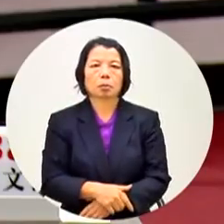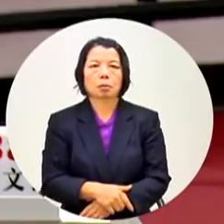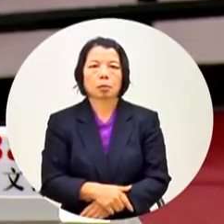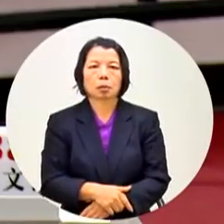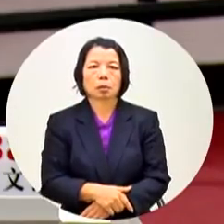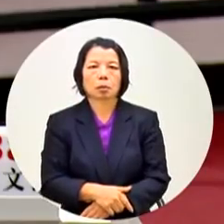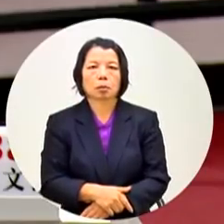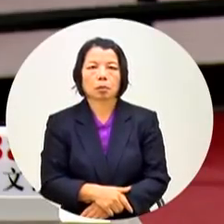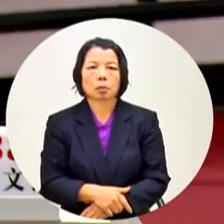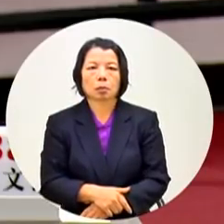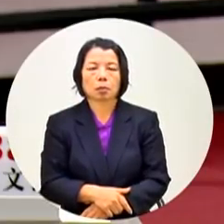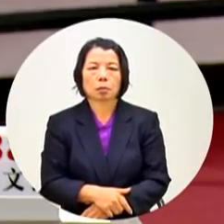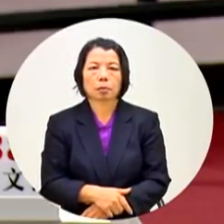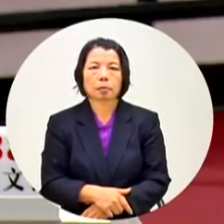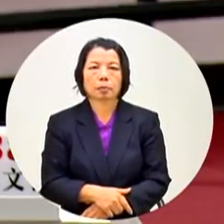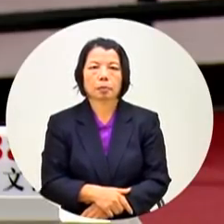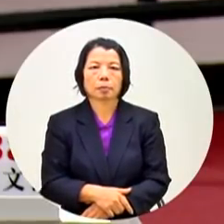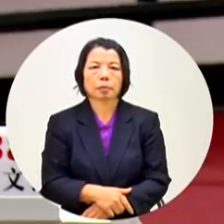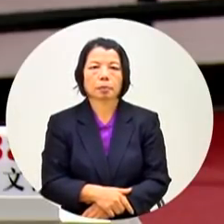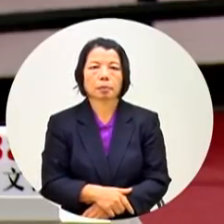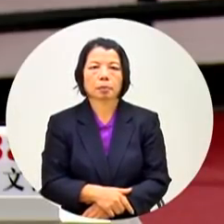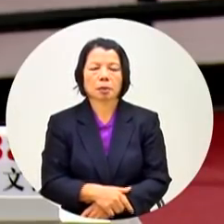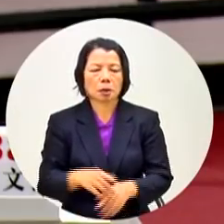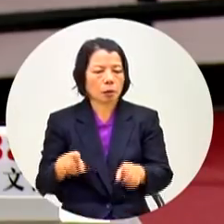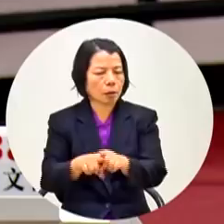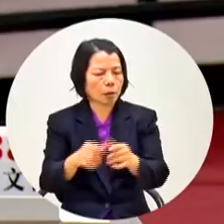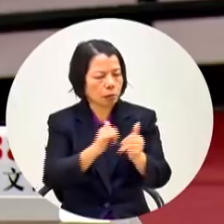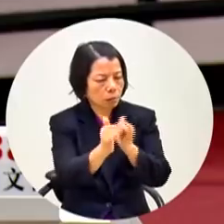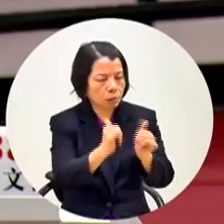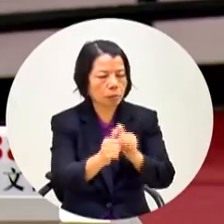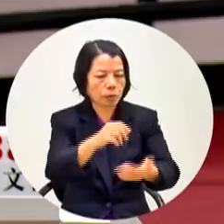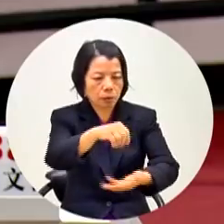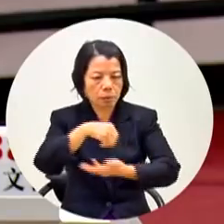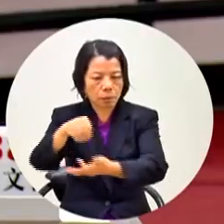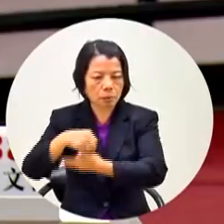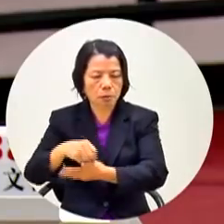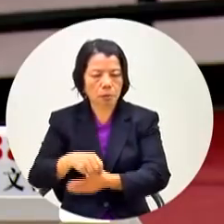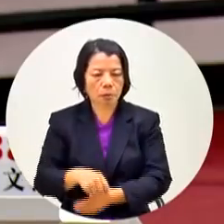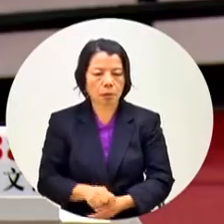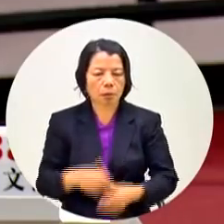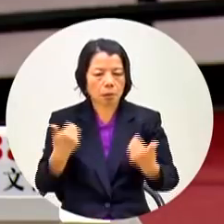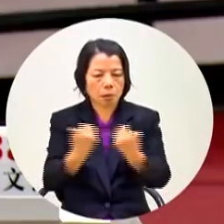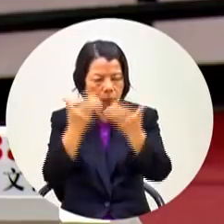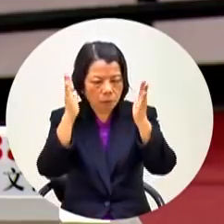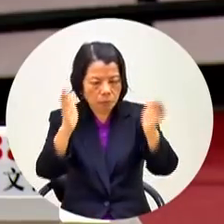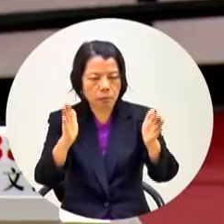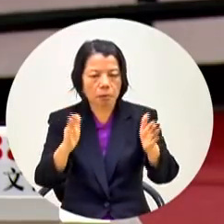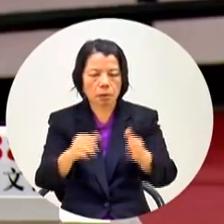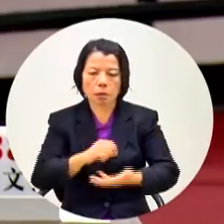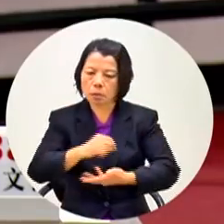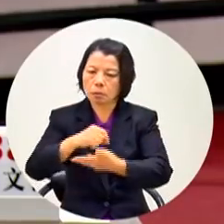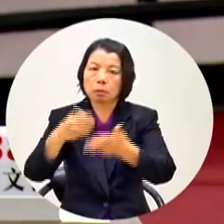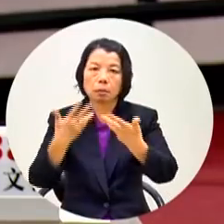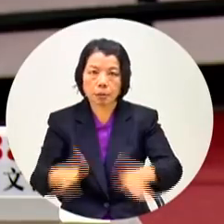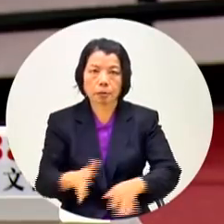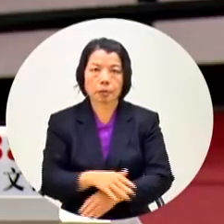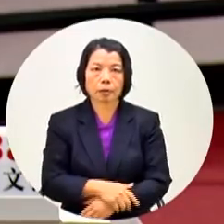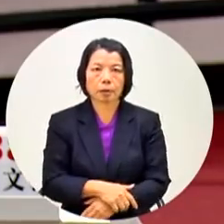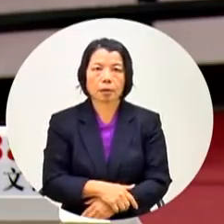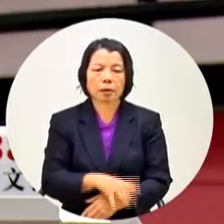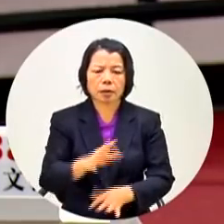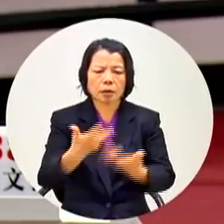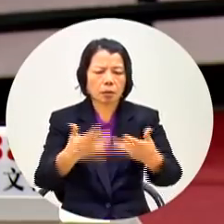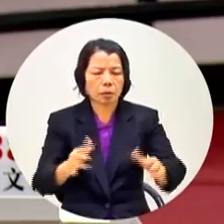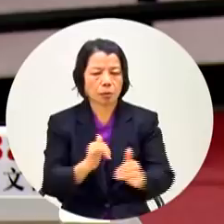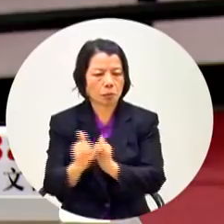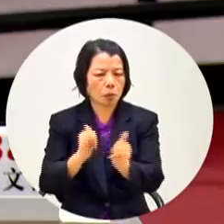般市民的意见正反以外也提了很多方案，现在市民很多都很国际化，现在不管你是留在出